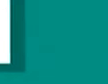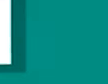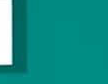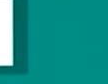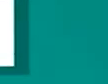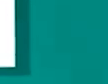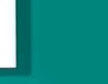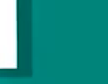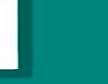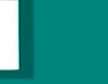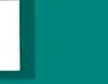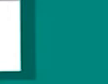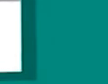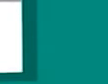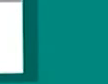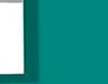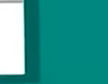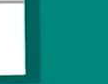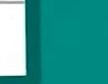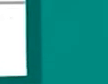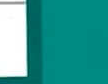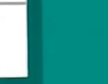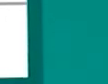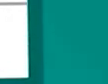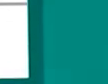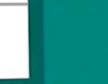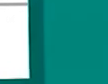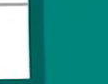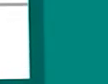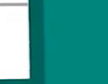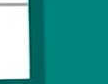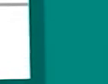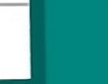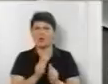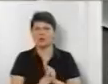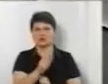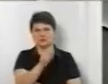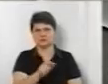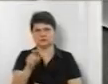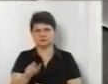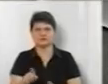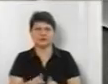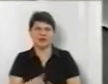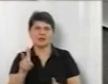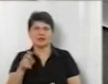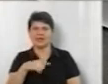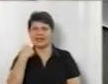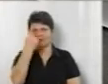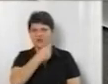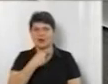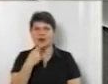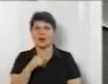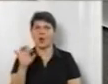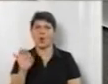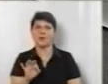коефіцієнт заробітної плати, коефіцієнт стажу, які належать конкретно кожному пенсіонеру, вони так і називаються, індивідуальні